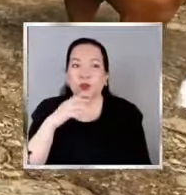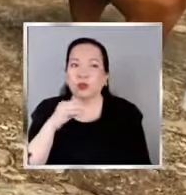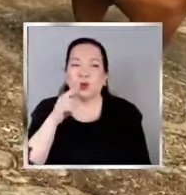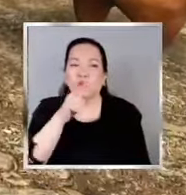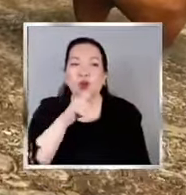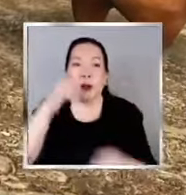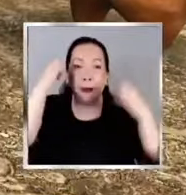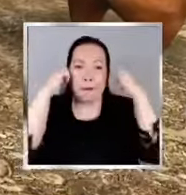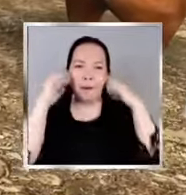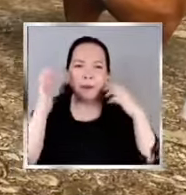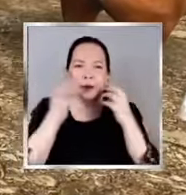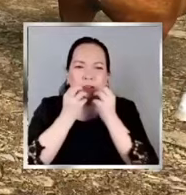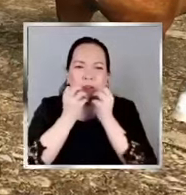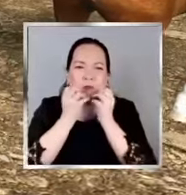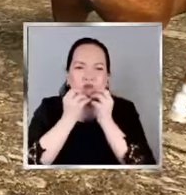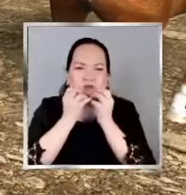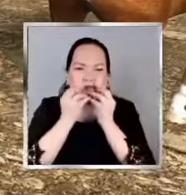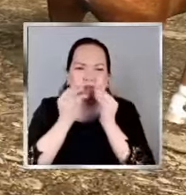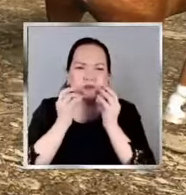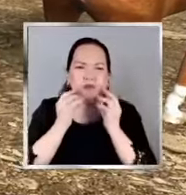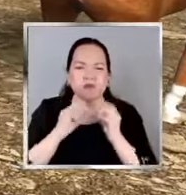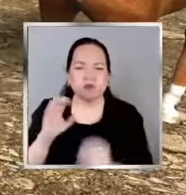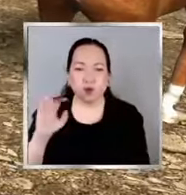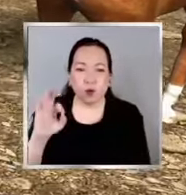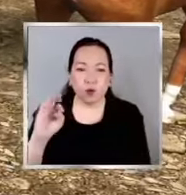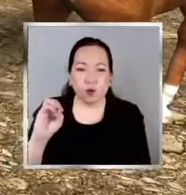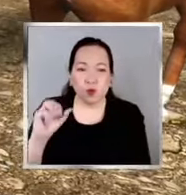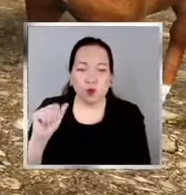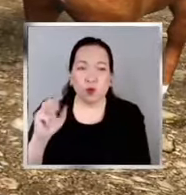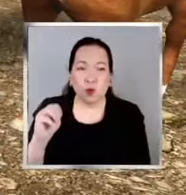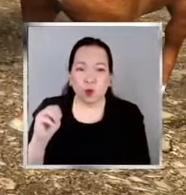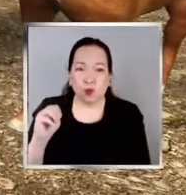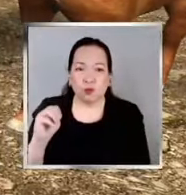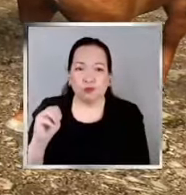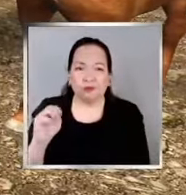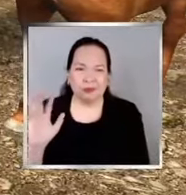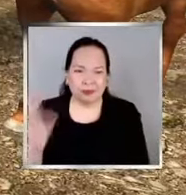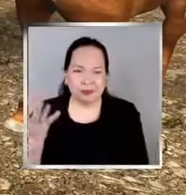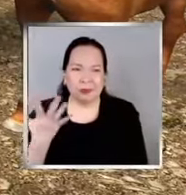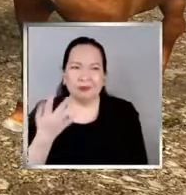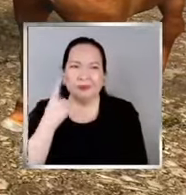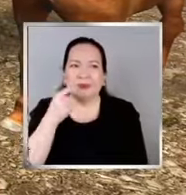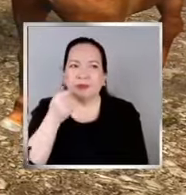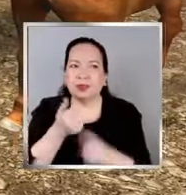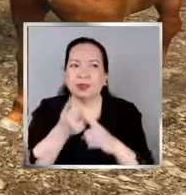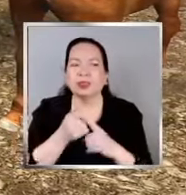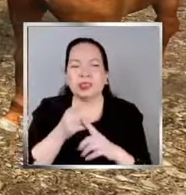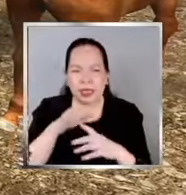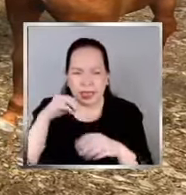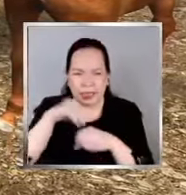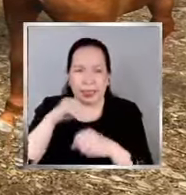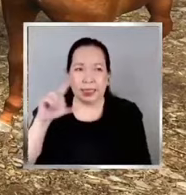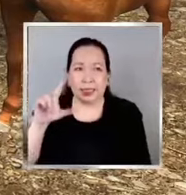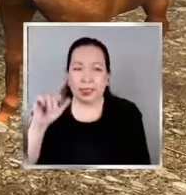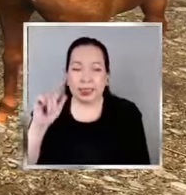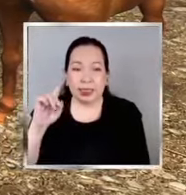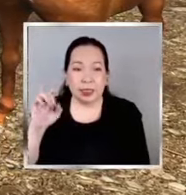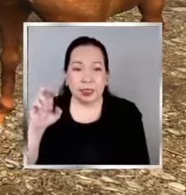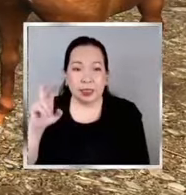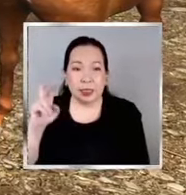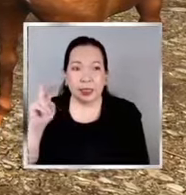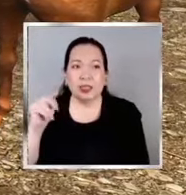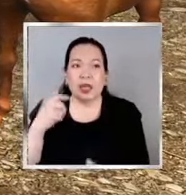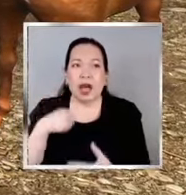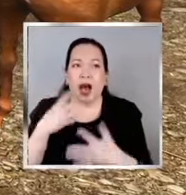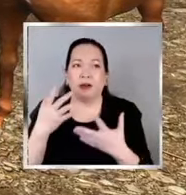taglay nitong natural detergent na kung tawagin ay Latherin. Nakakatulong ang Latherin para mapabilis ang paglipat ng moisture mula sa balat papunta